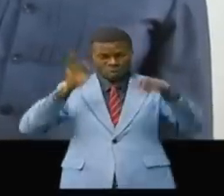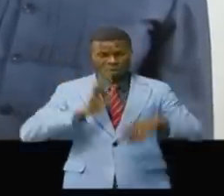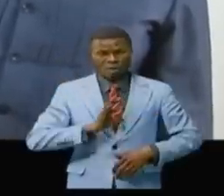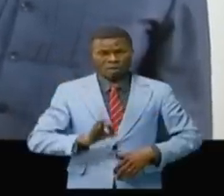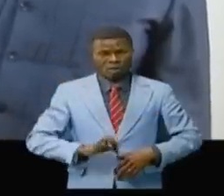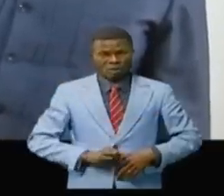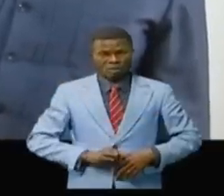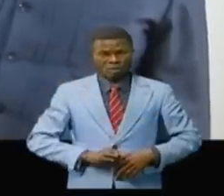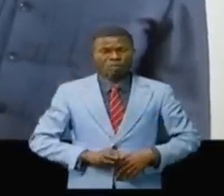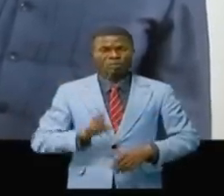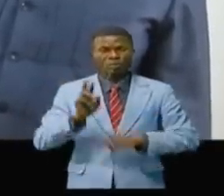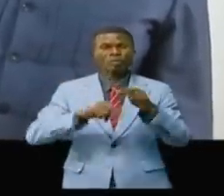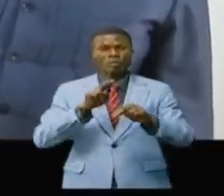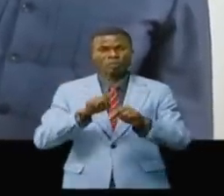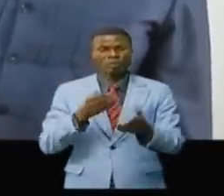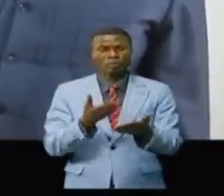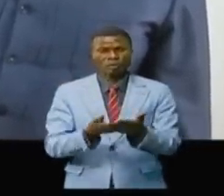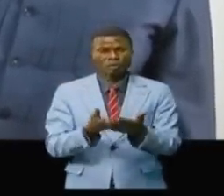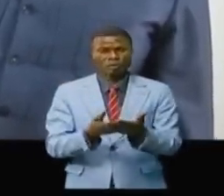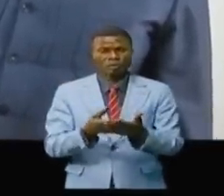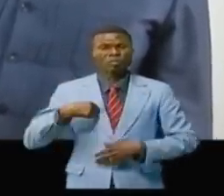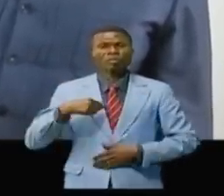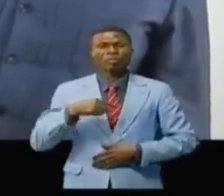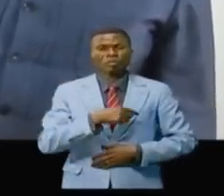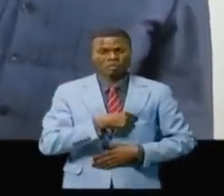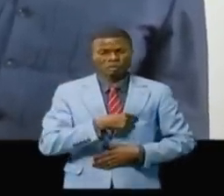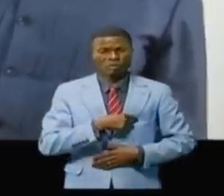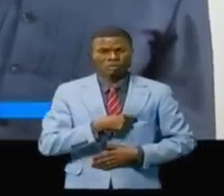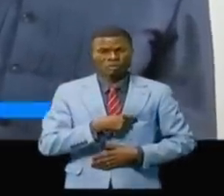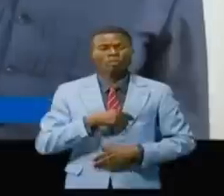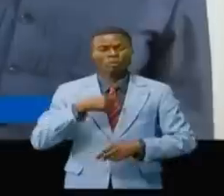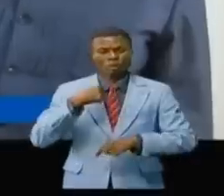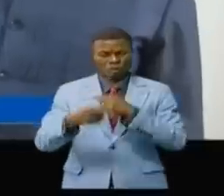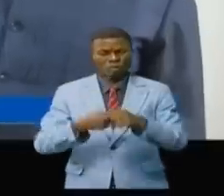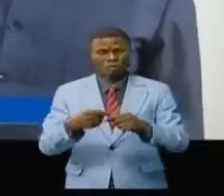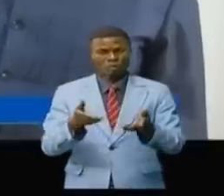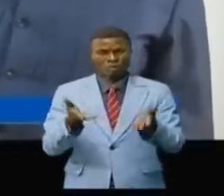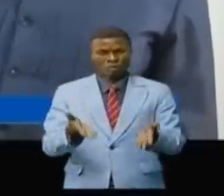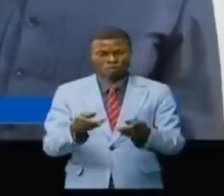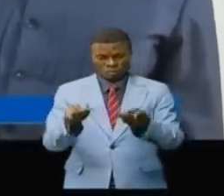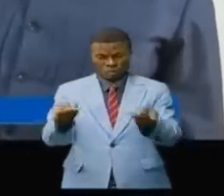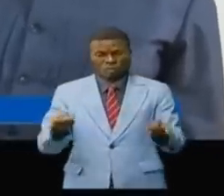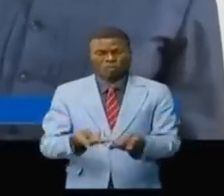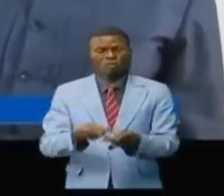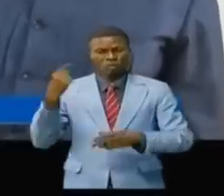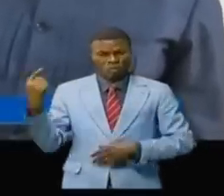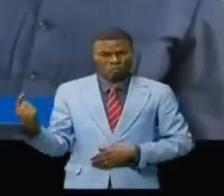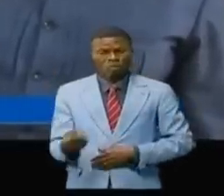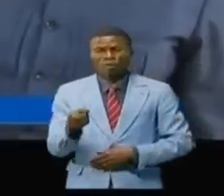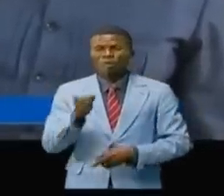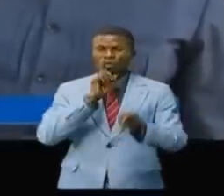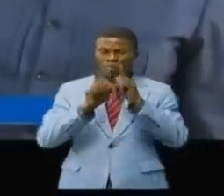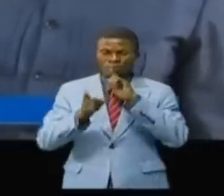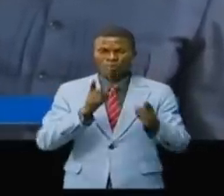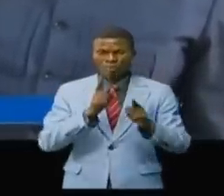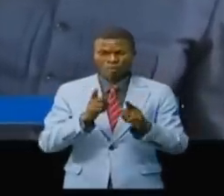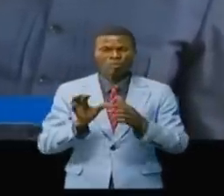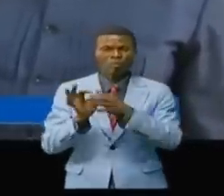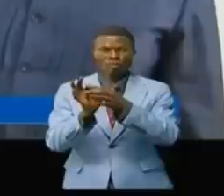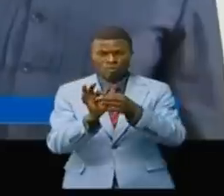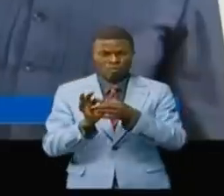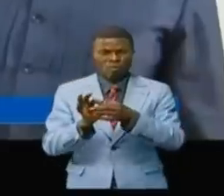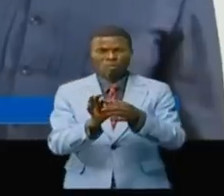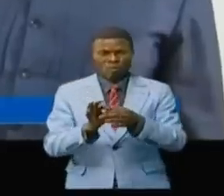Et donc, il est tout à fait normal que nous puissions mettre en place ces cadres permanents d'échange et de